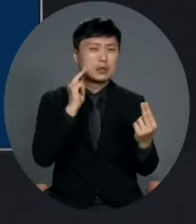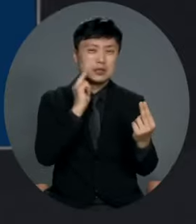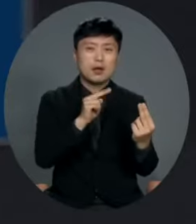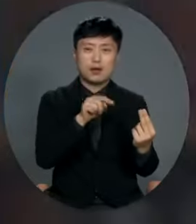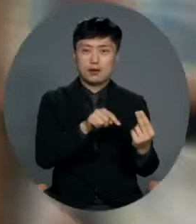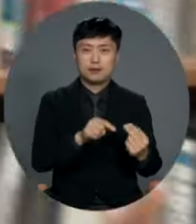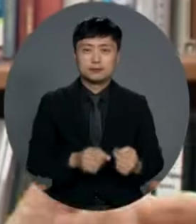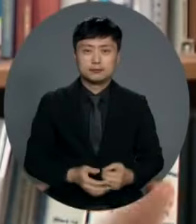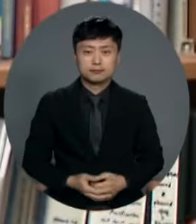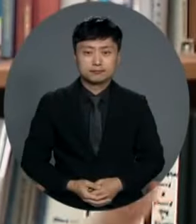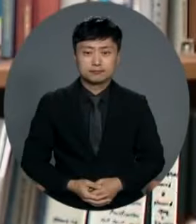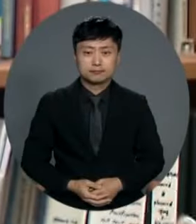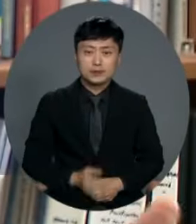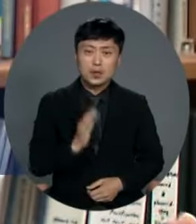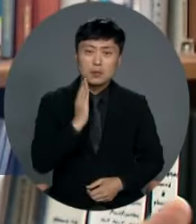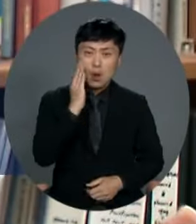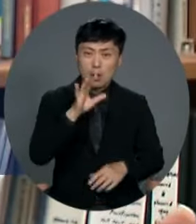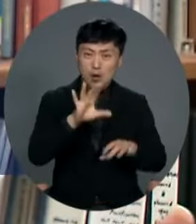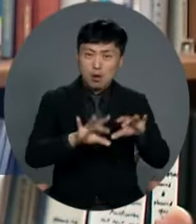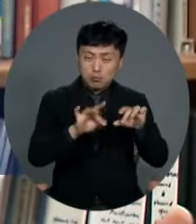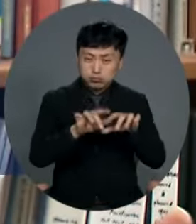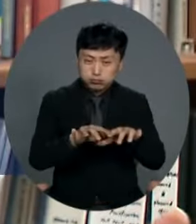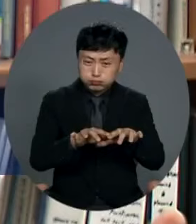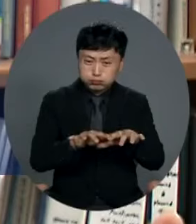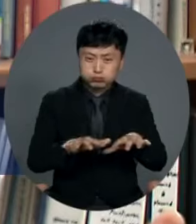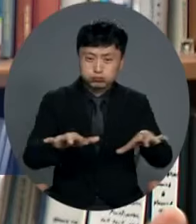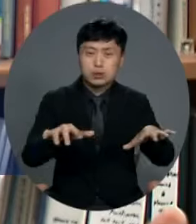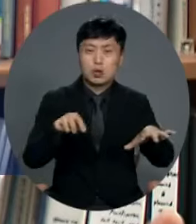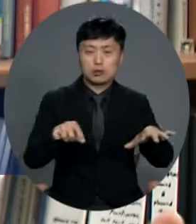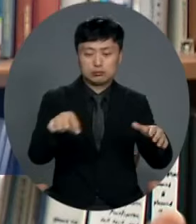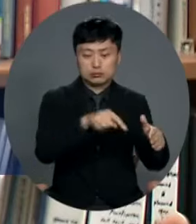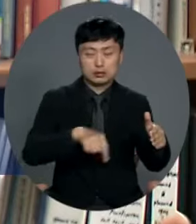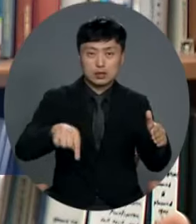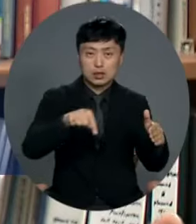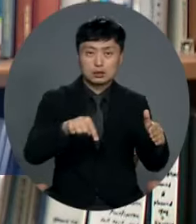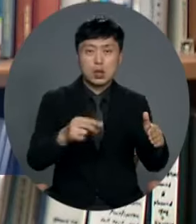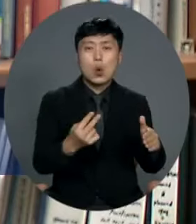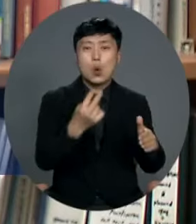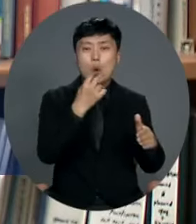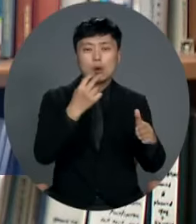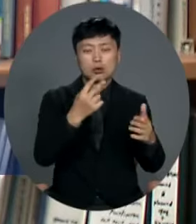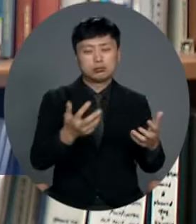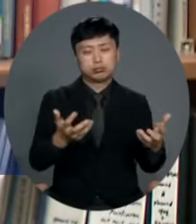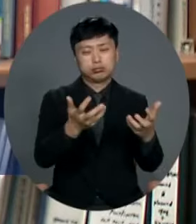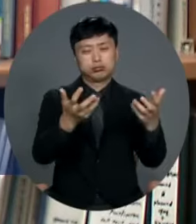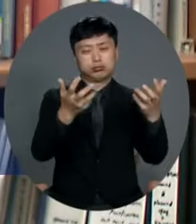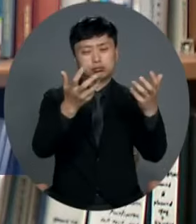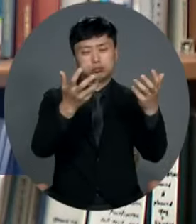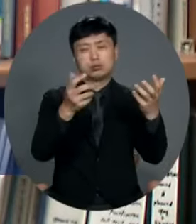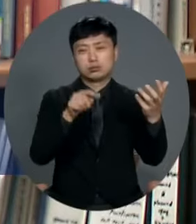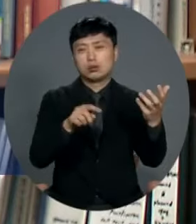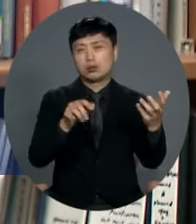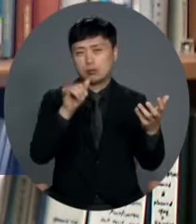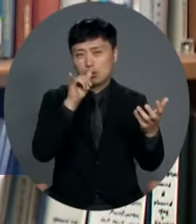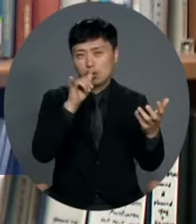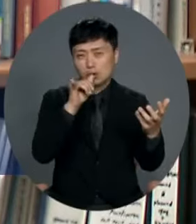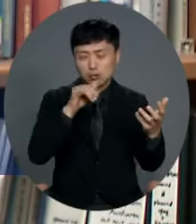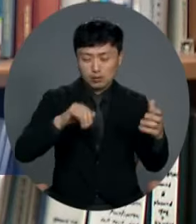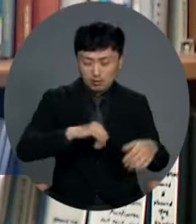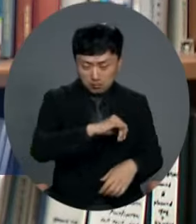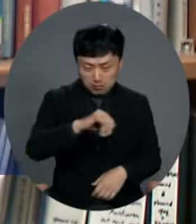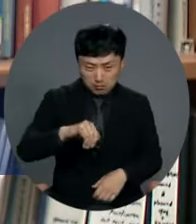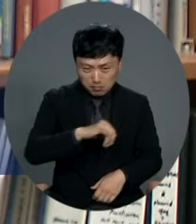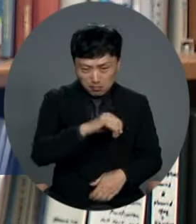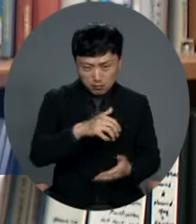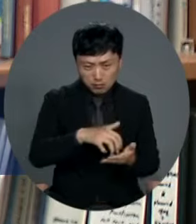가장높습니다 조심한 주변에 어 공기 중에서도 어 독서가 더 많이 나왔고 남세균이 더